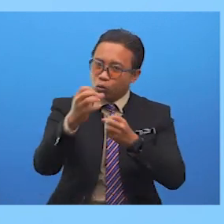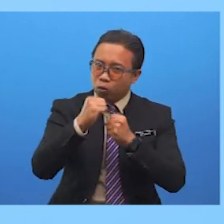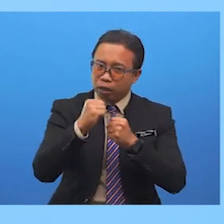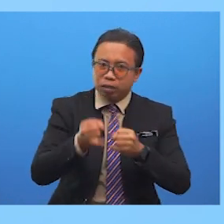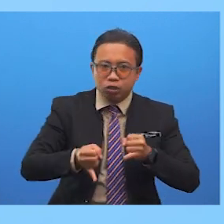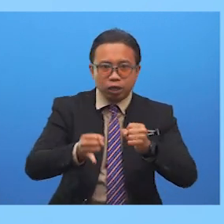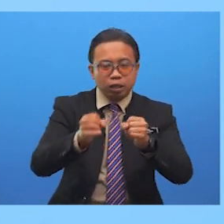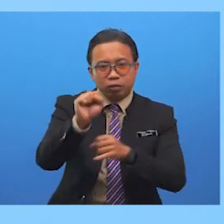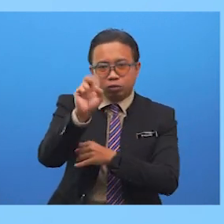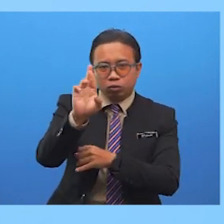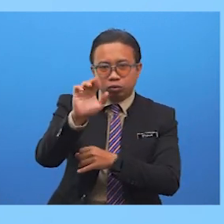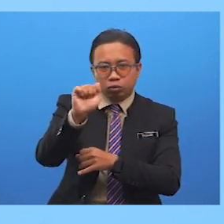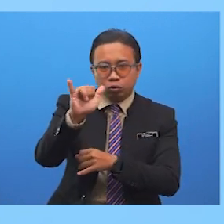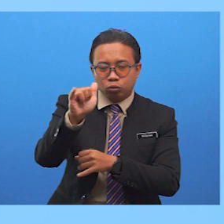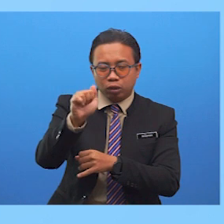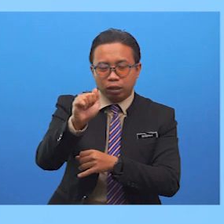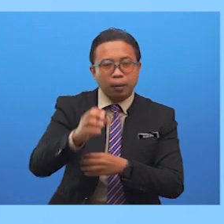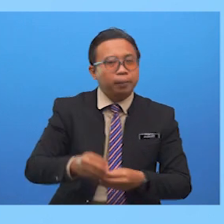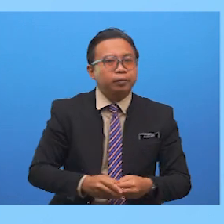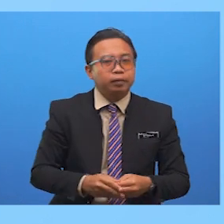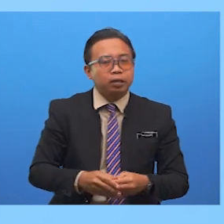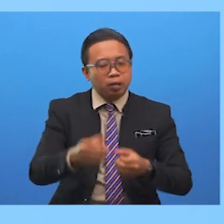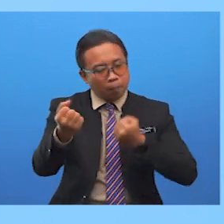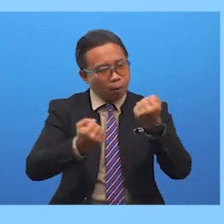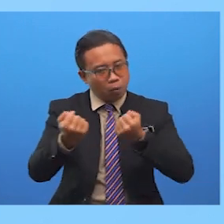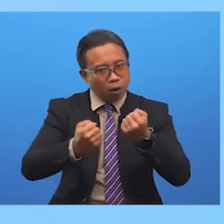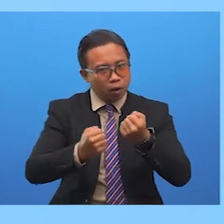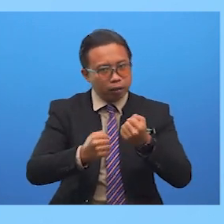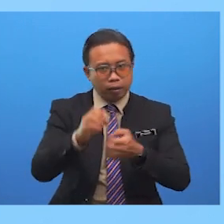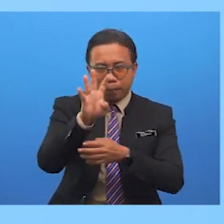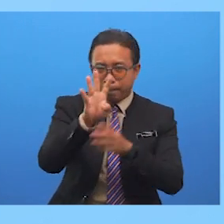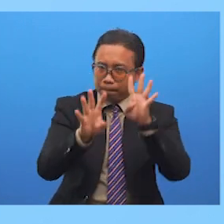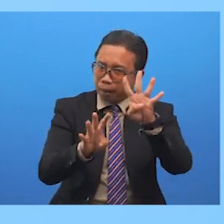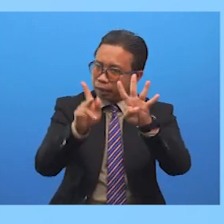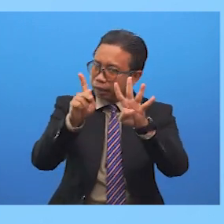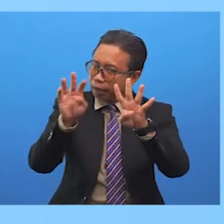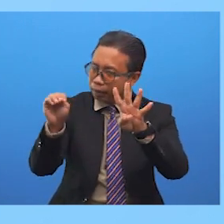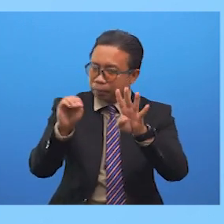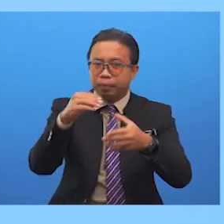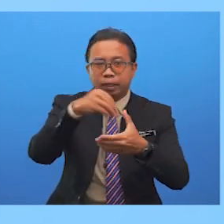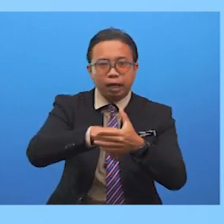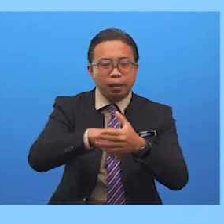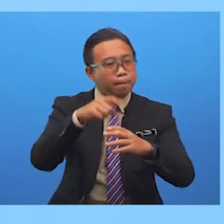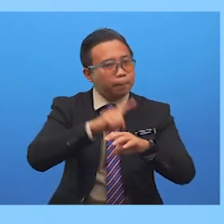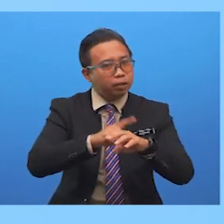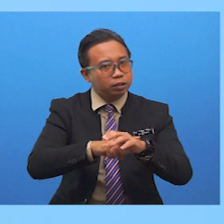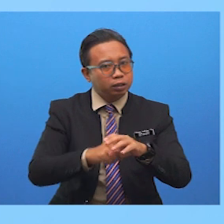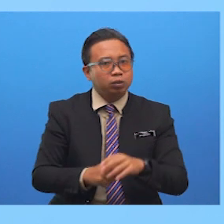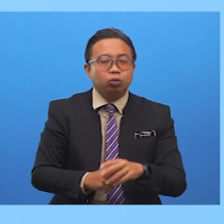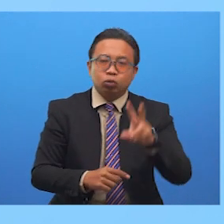Suraya adalah beliau memandu sejauh 4 KM dalam tembok